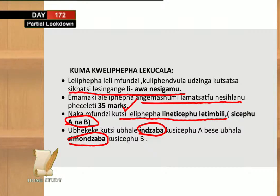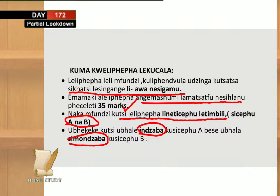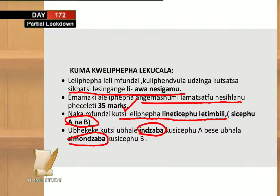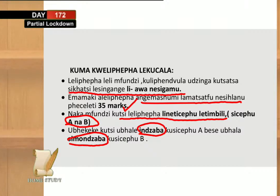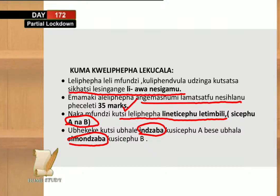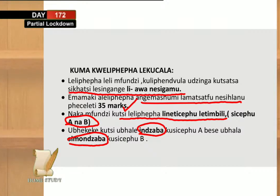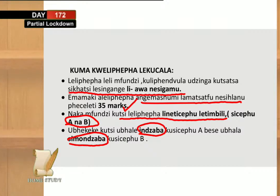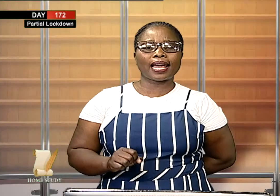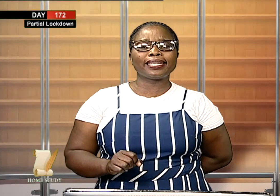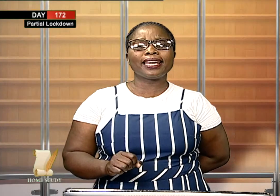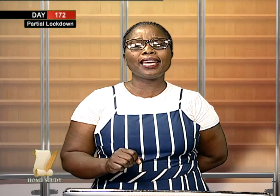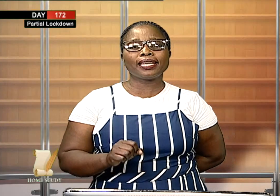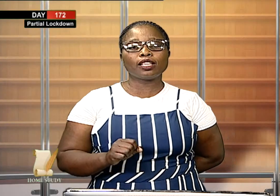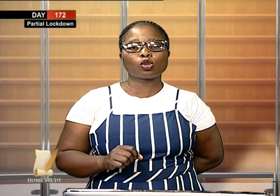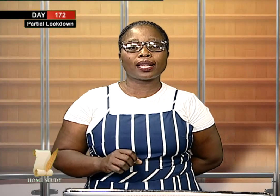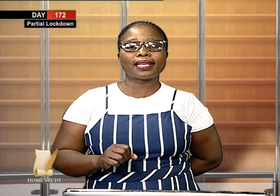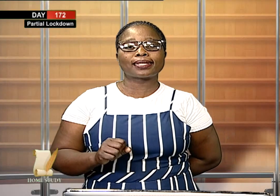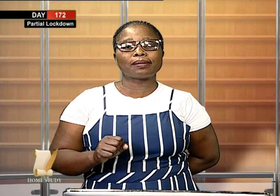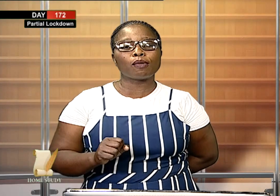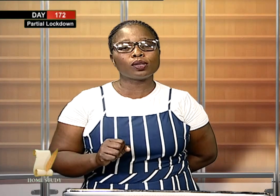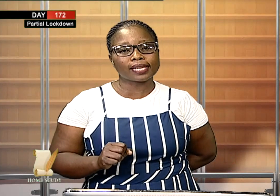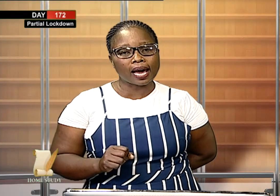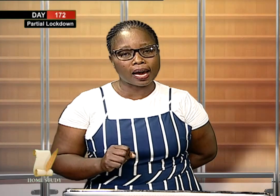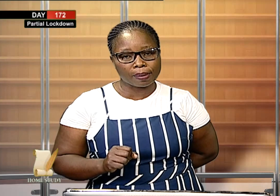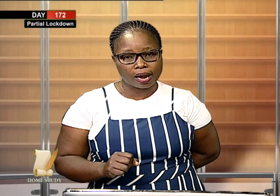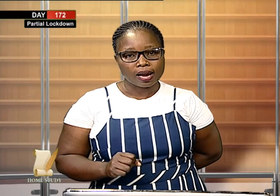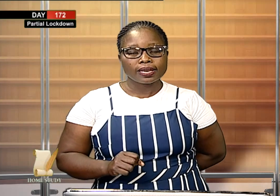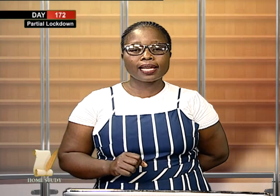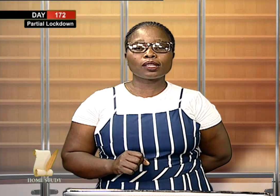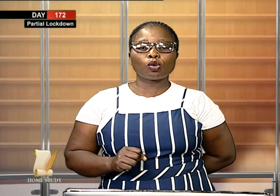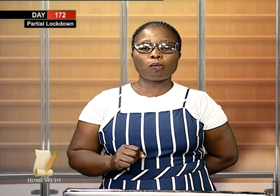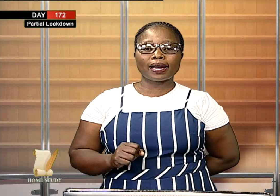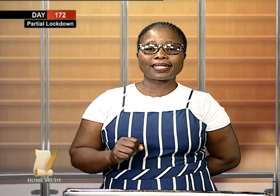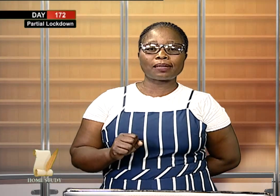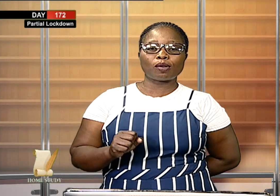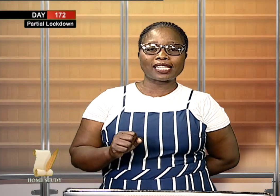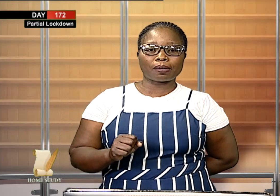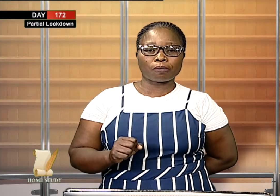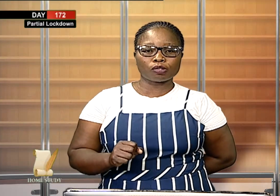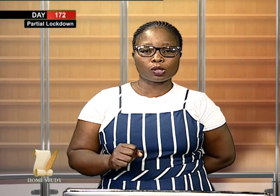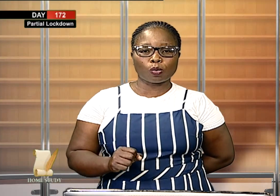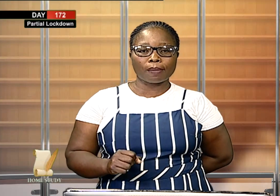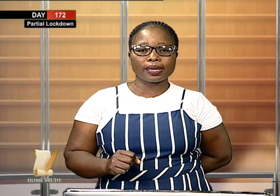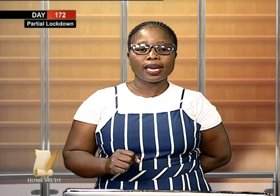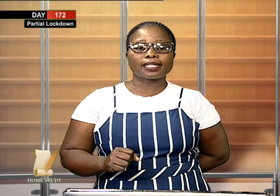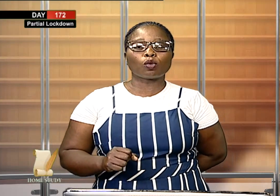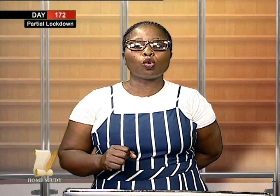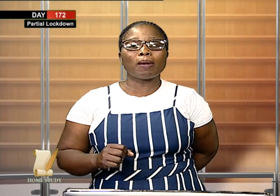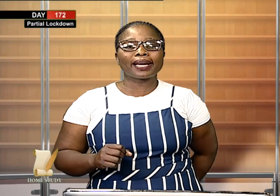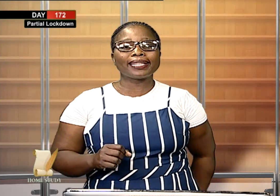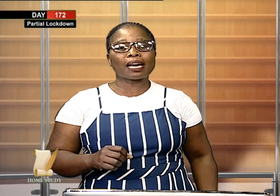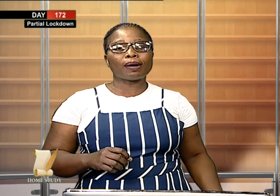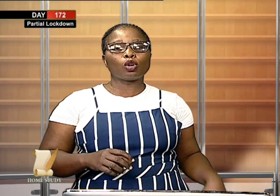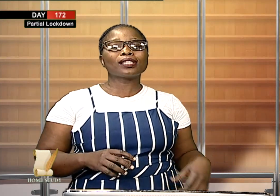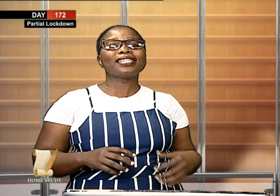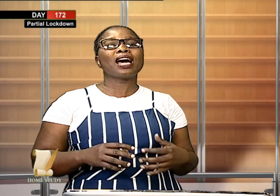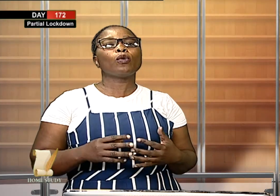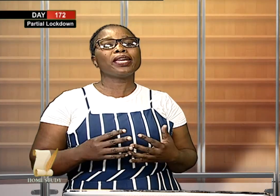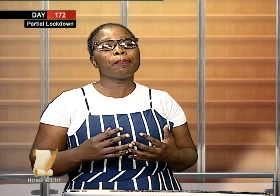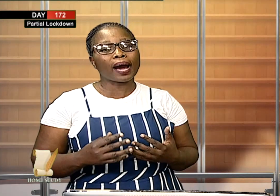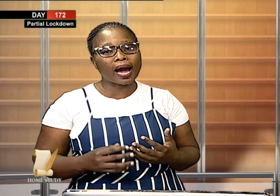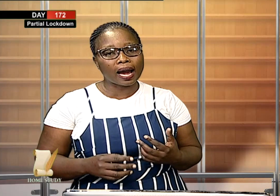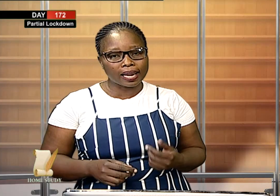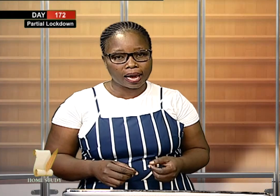uyatibuta kwekuthi thishela yini sona lesimondzaba nasikhuluma ngesimondzaba mfundisi wami sikhuluma ngendzaba